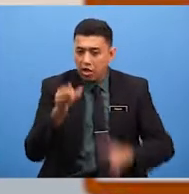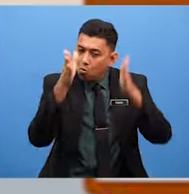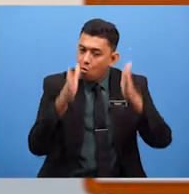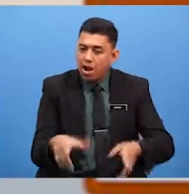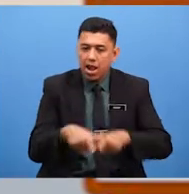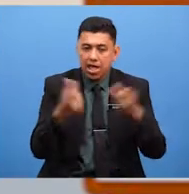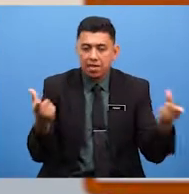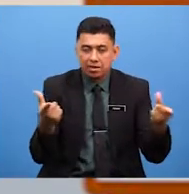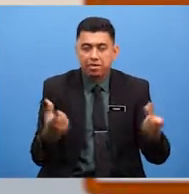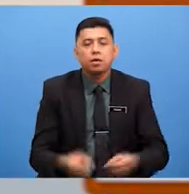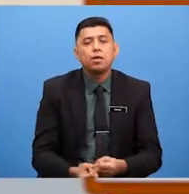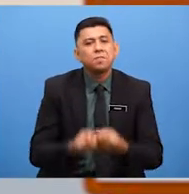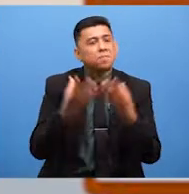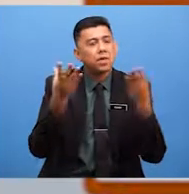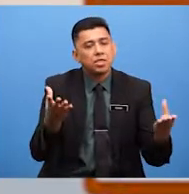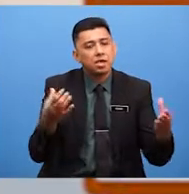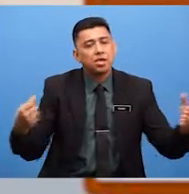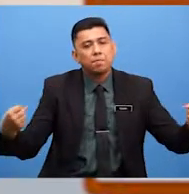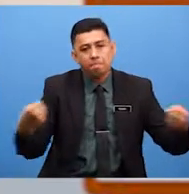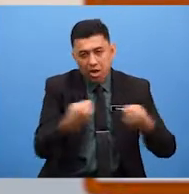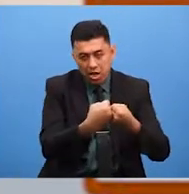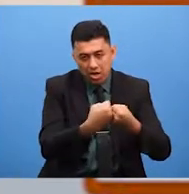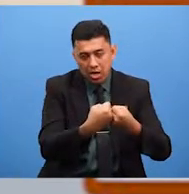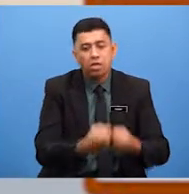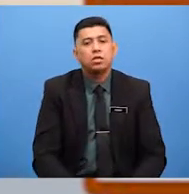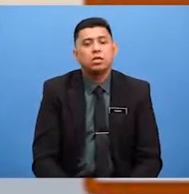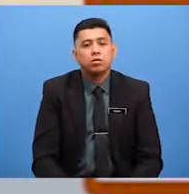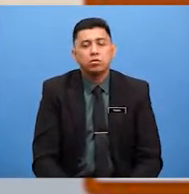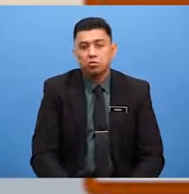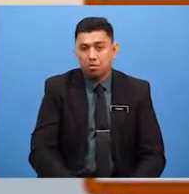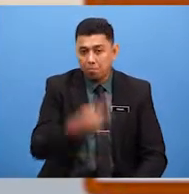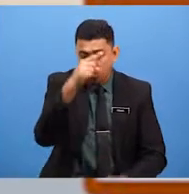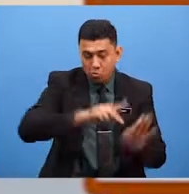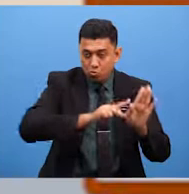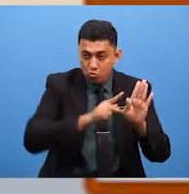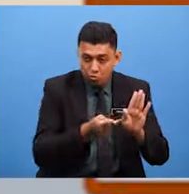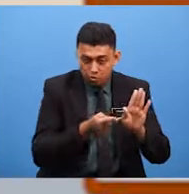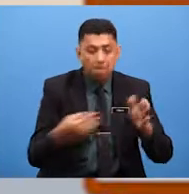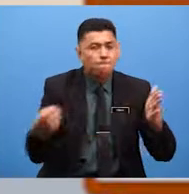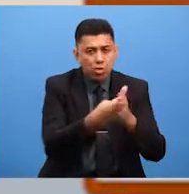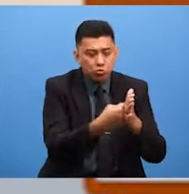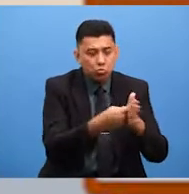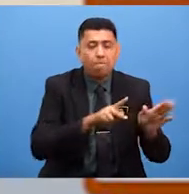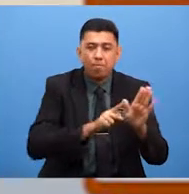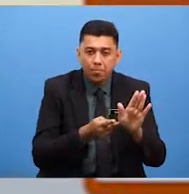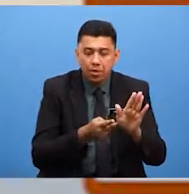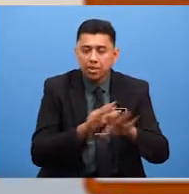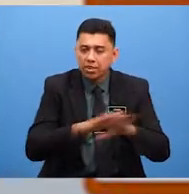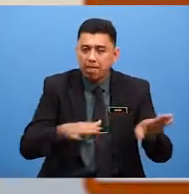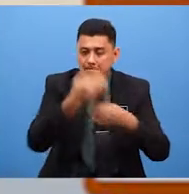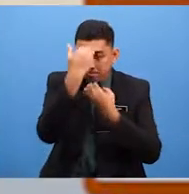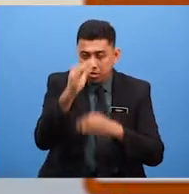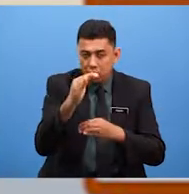lain. Kebanyakan kemalangan yang berlaku adalah berpunca daripada